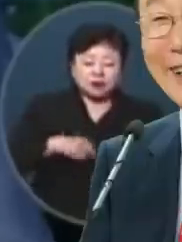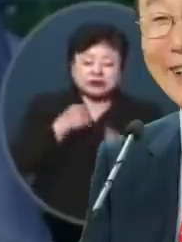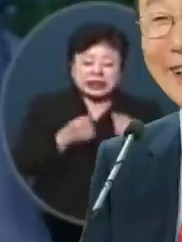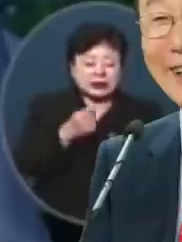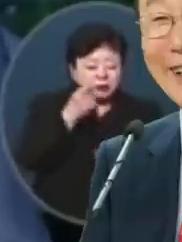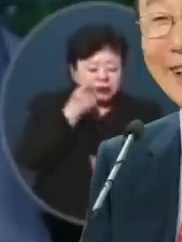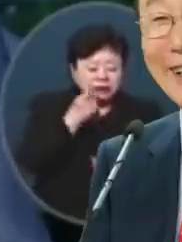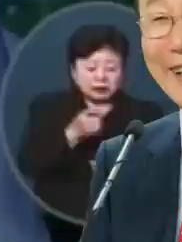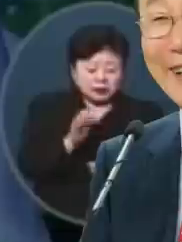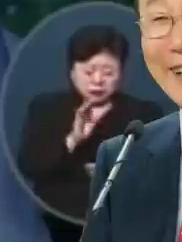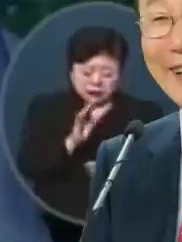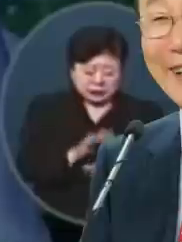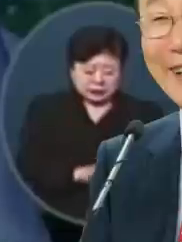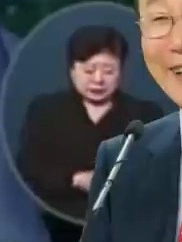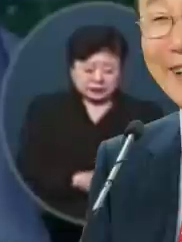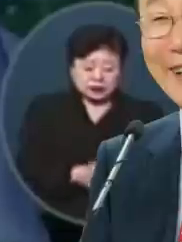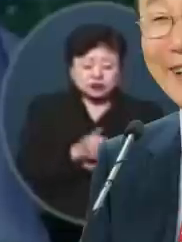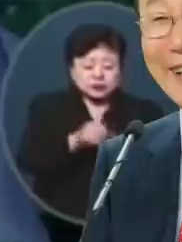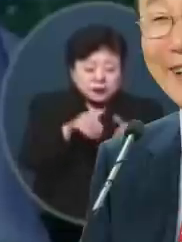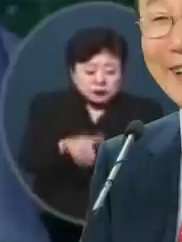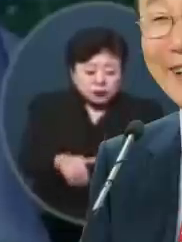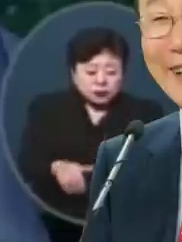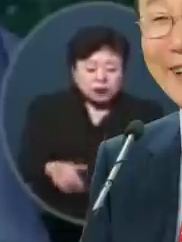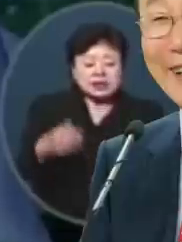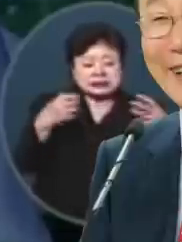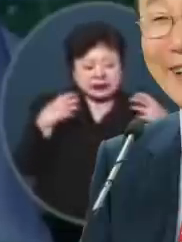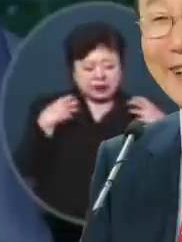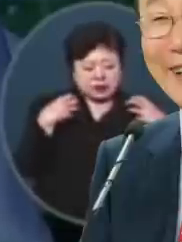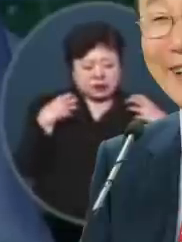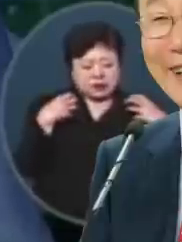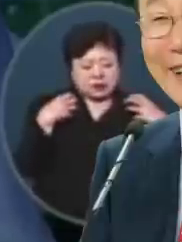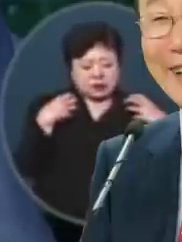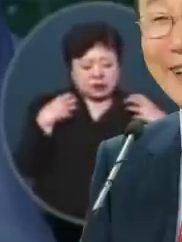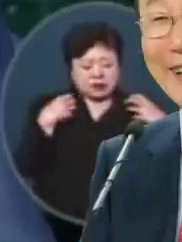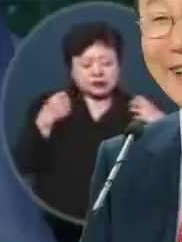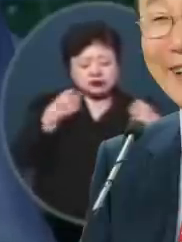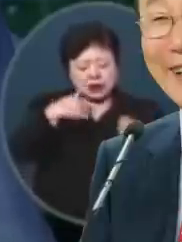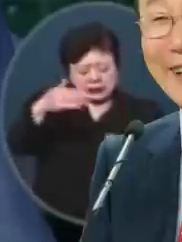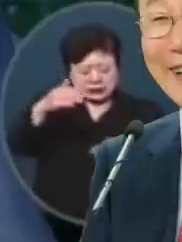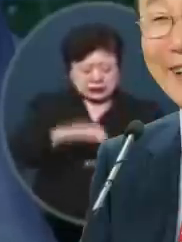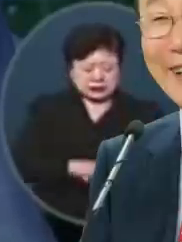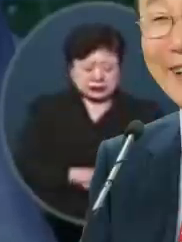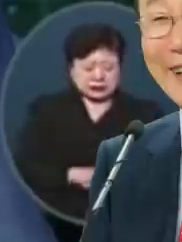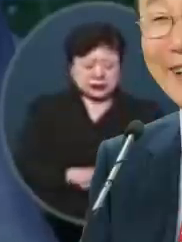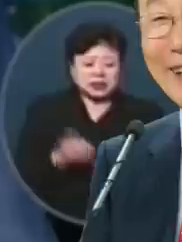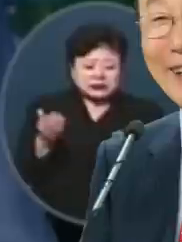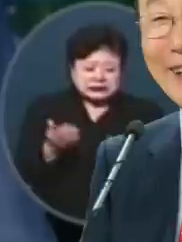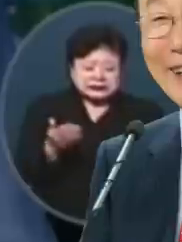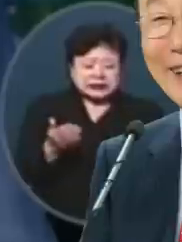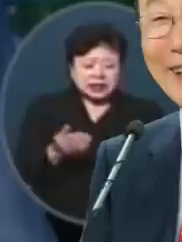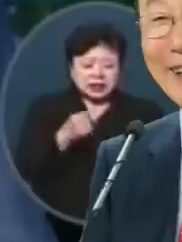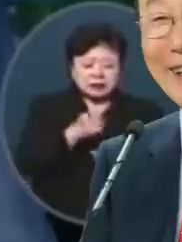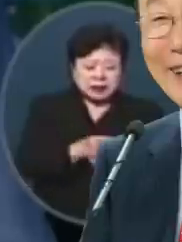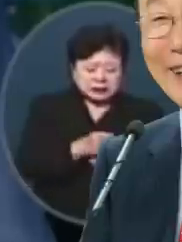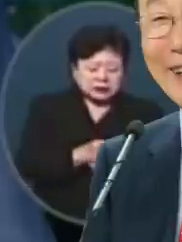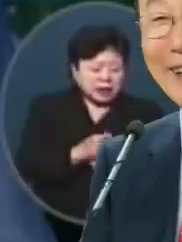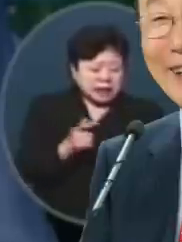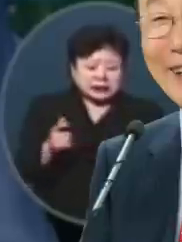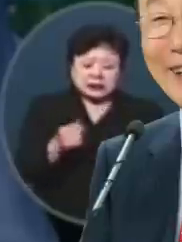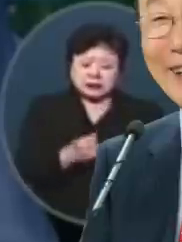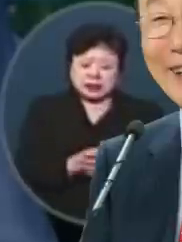되느냐. 주의 종이란 사명을 가지고 가는 것이지 직장을 만들어서 가는 것이 아니기